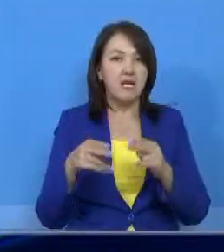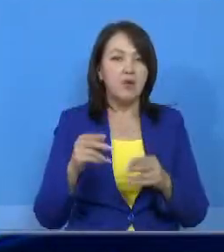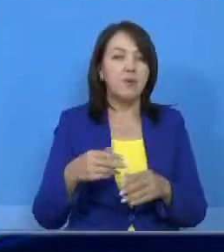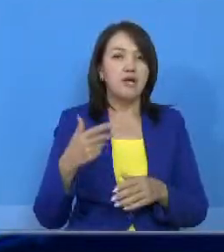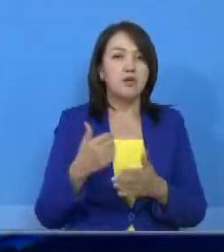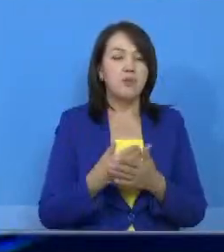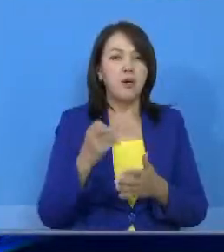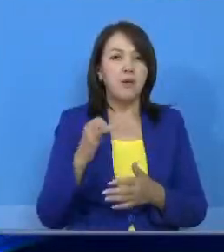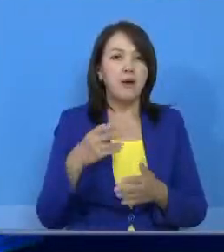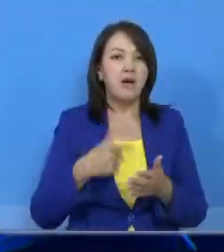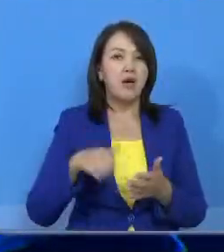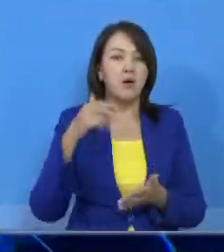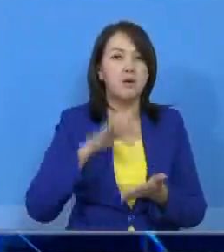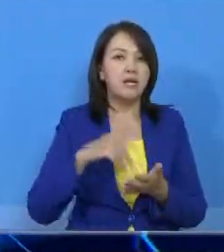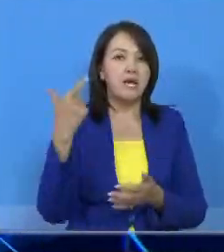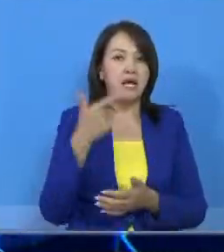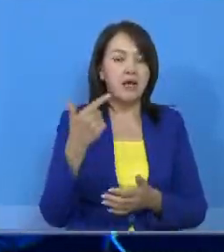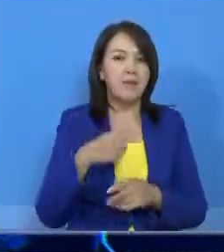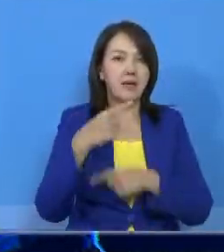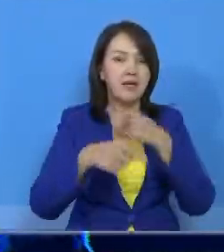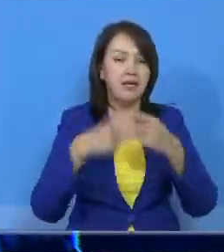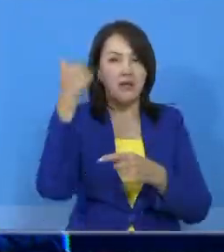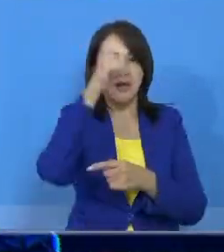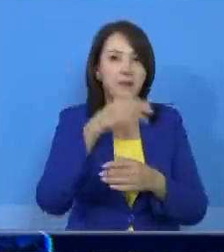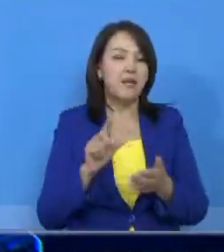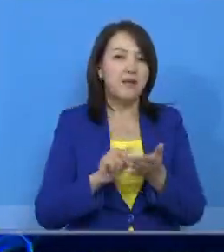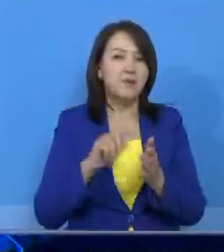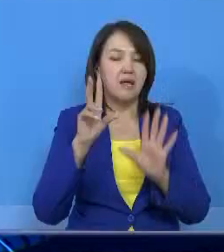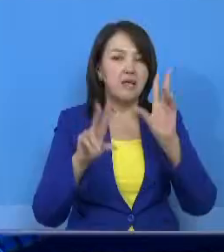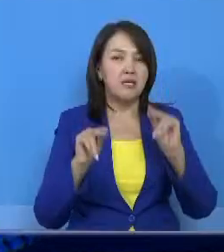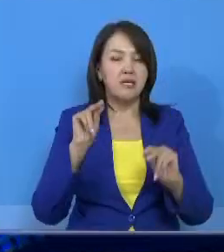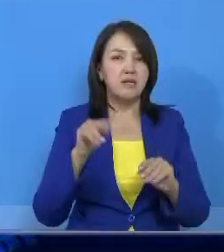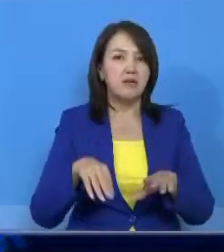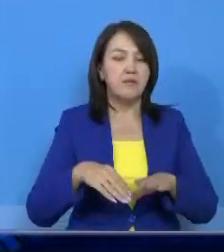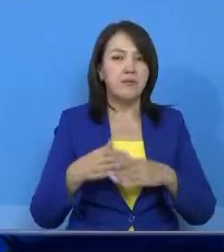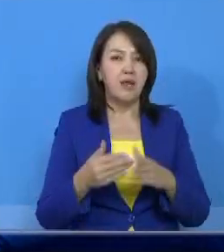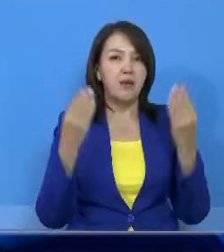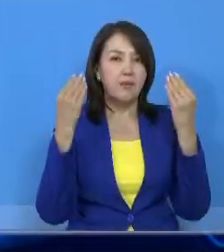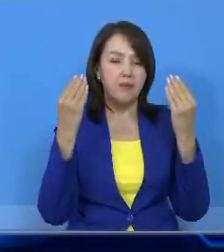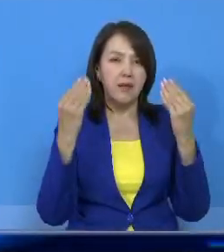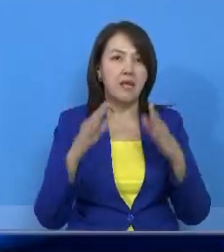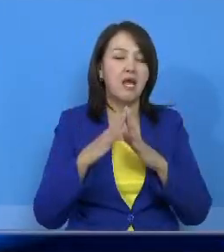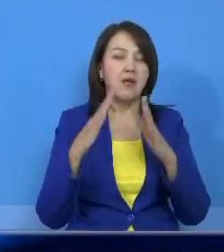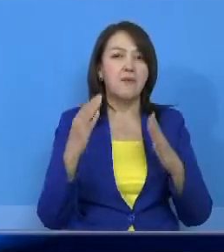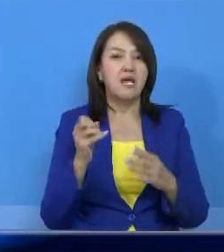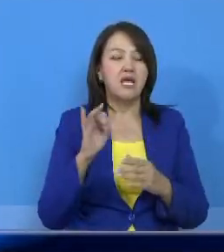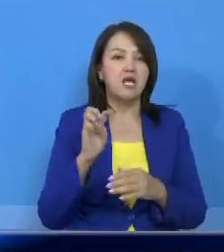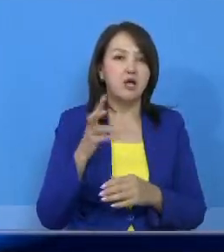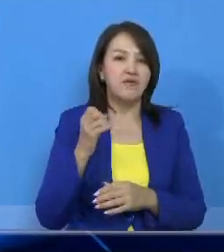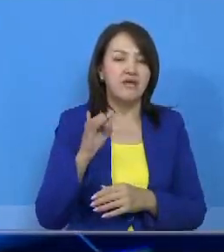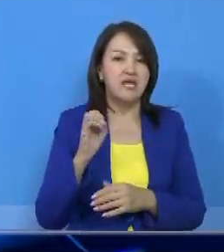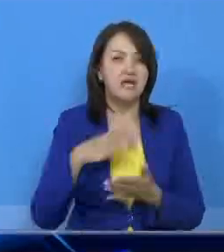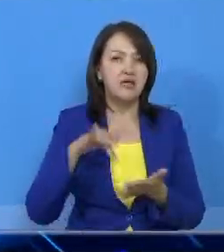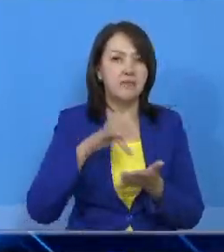пункта назначения города Атырау. В следующем году пенсионер надеется дойти пешком до священных городов Мекка и Медина в Саудовской